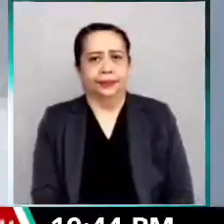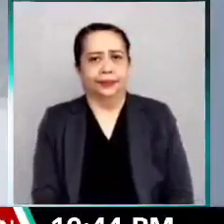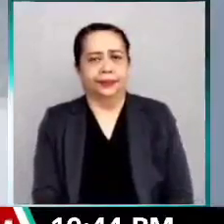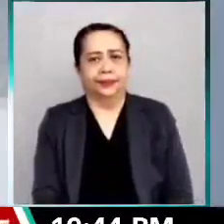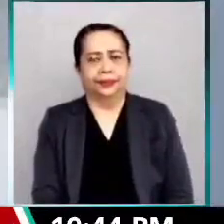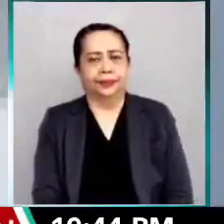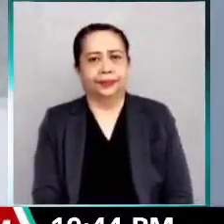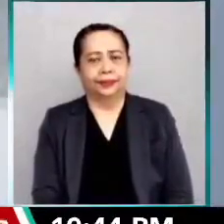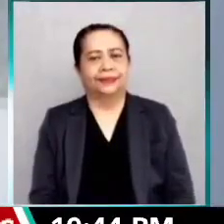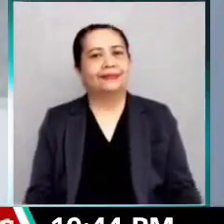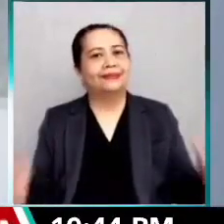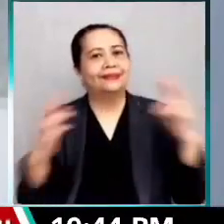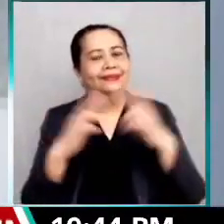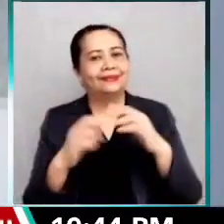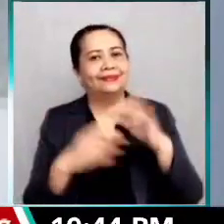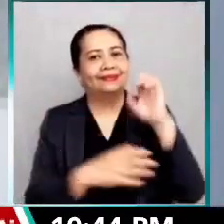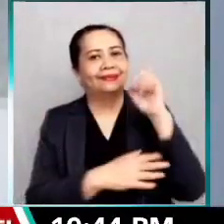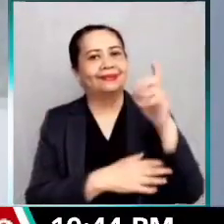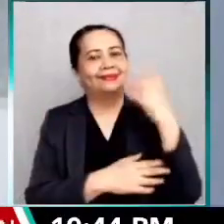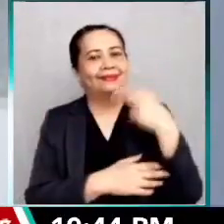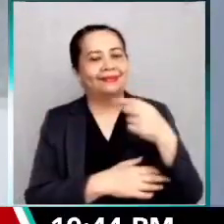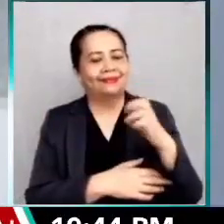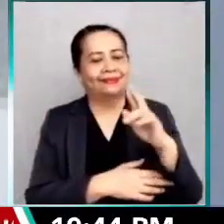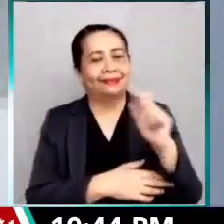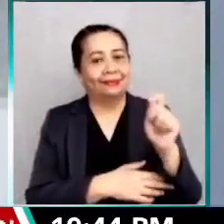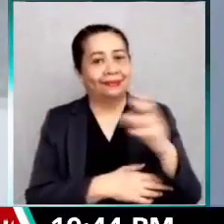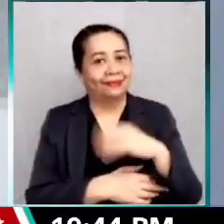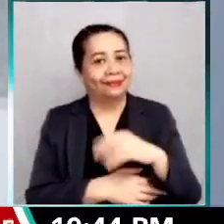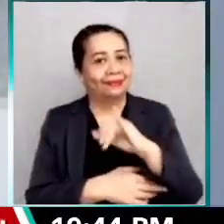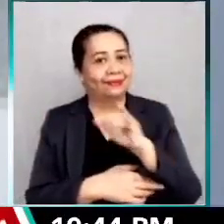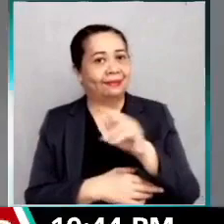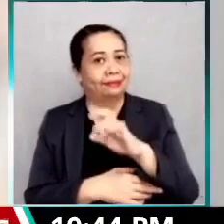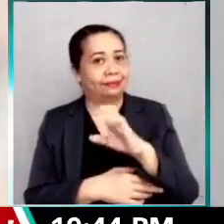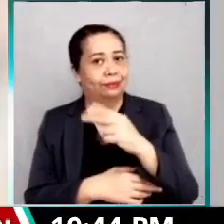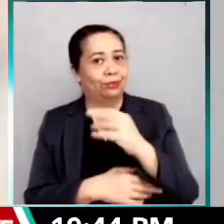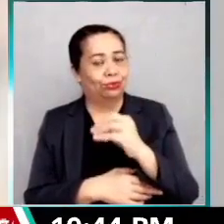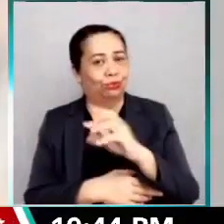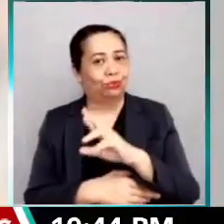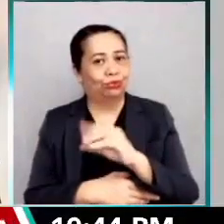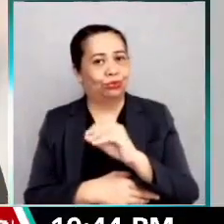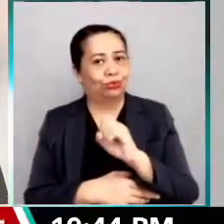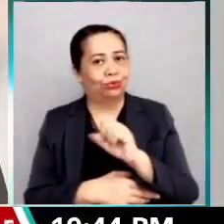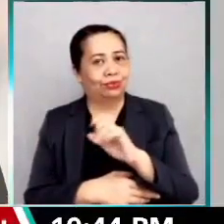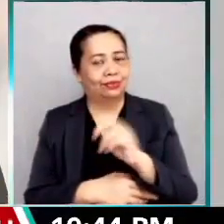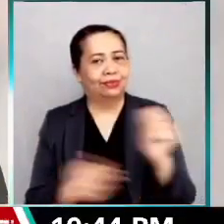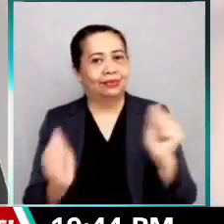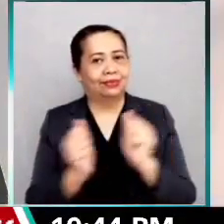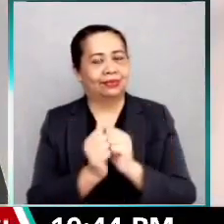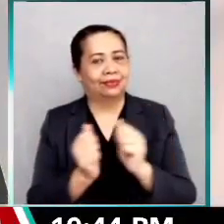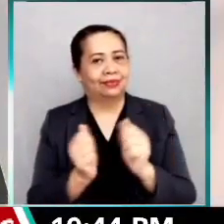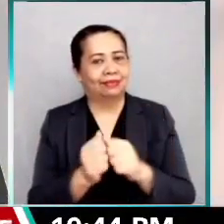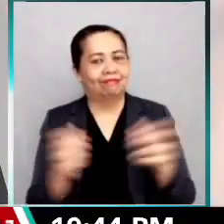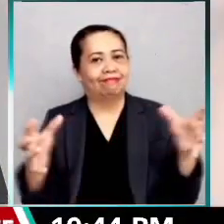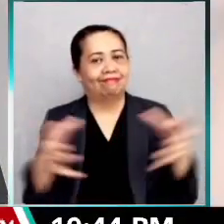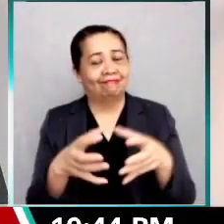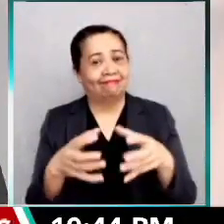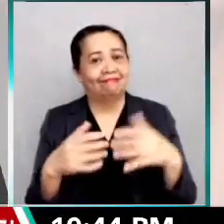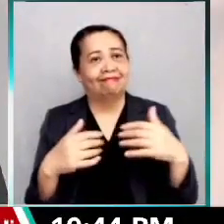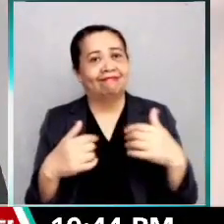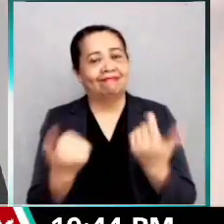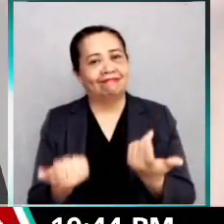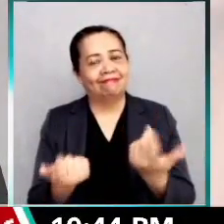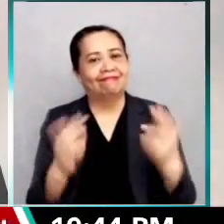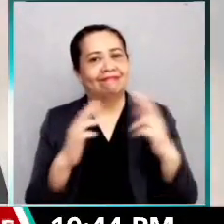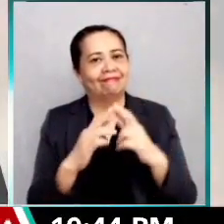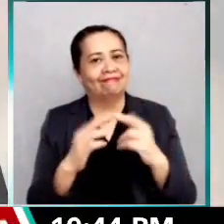Reunited ang mag-ex na sina Heart Evangelista at Jericho Rosales. Nagkasama sila sa isang get-together kung saan naroon din